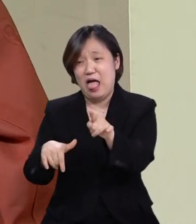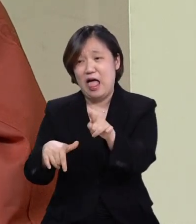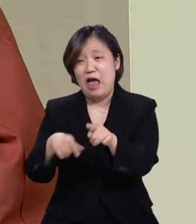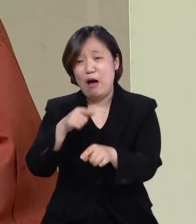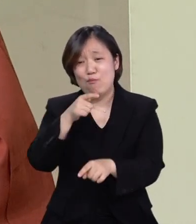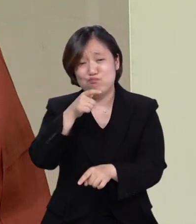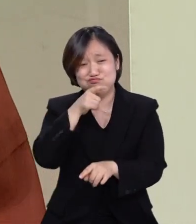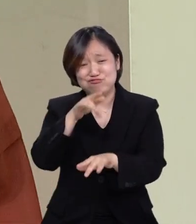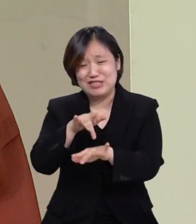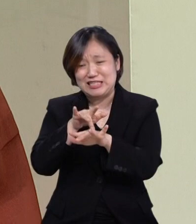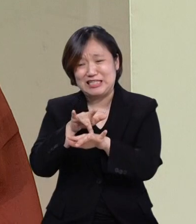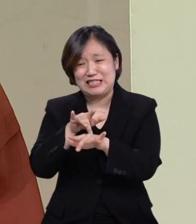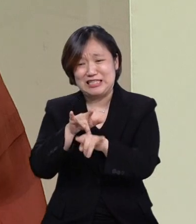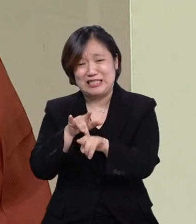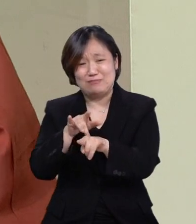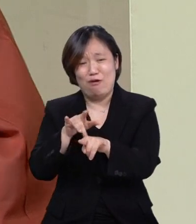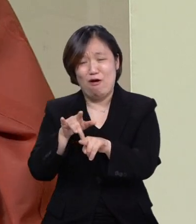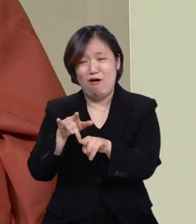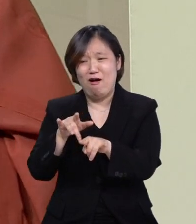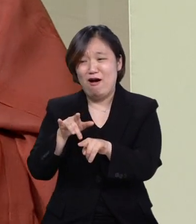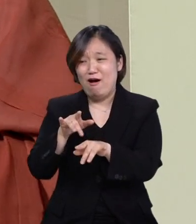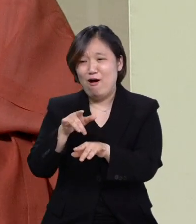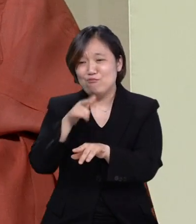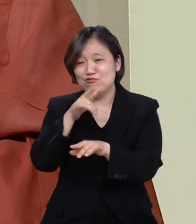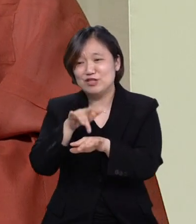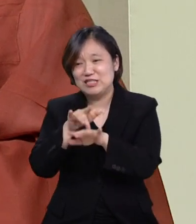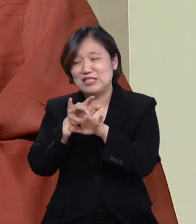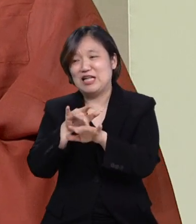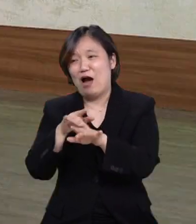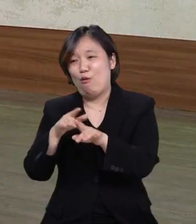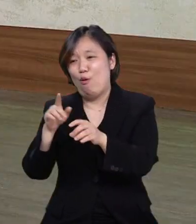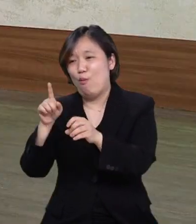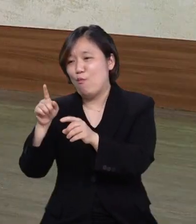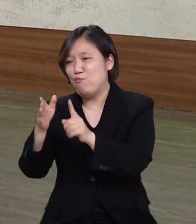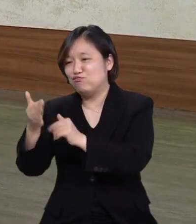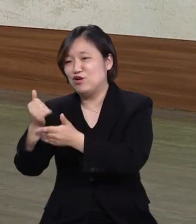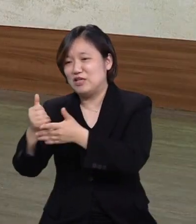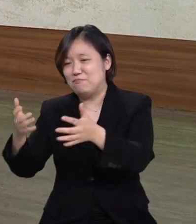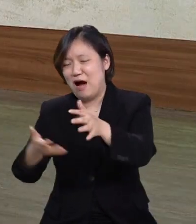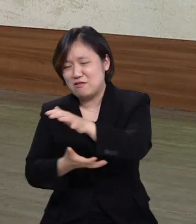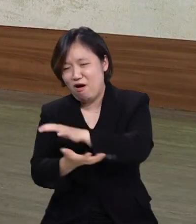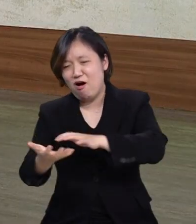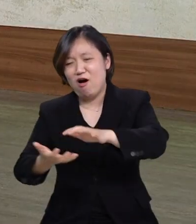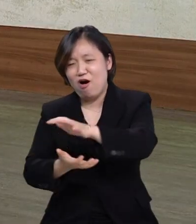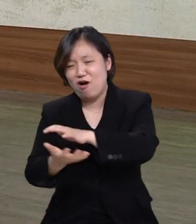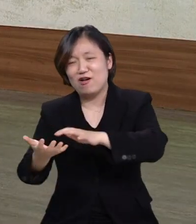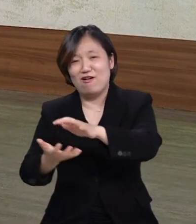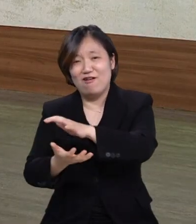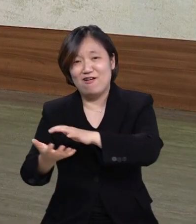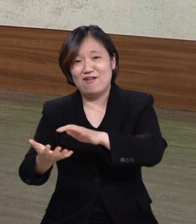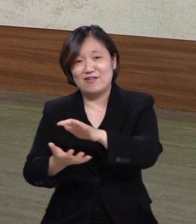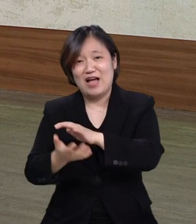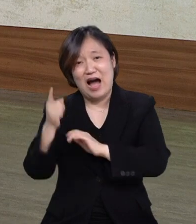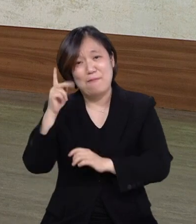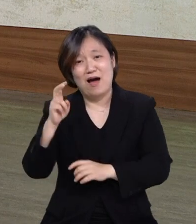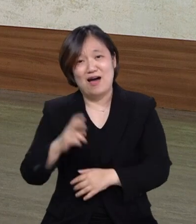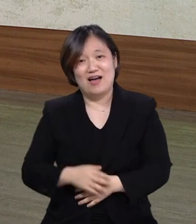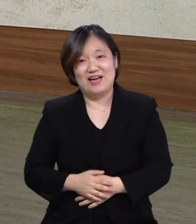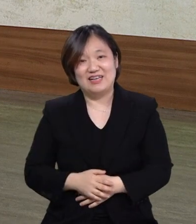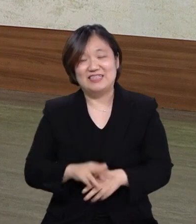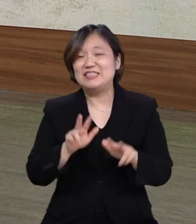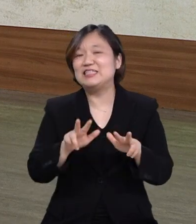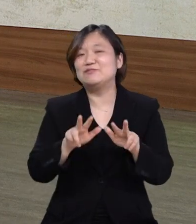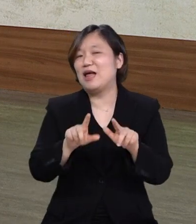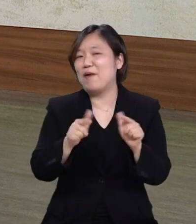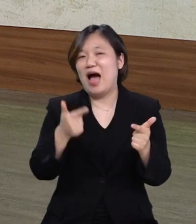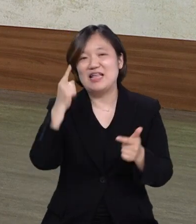이상하게 섞여 가지고 좀 이상한 불교가 많이 발달했다라는 얘기도 제가들은 적이 있습니다 물론 지금은 안